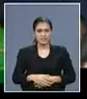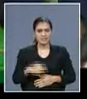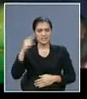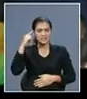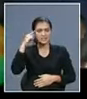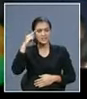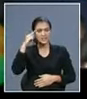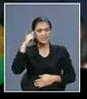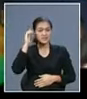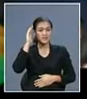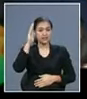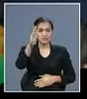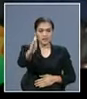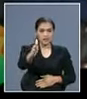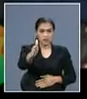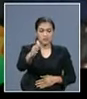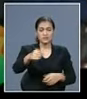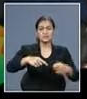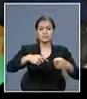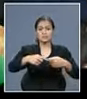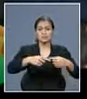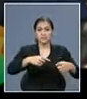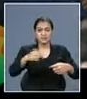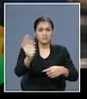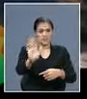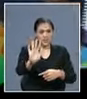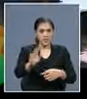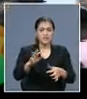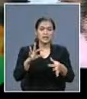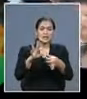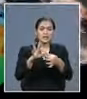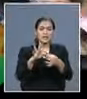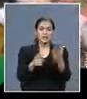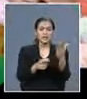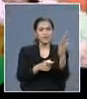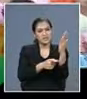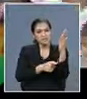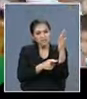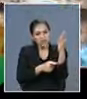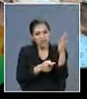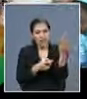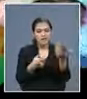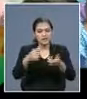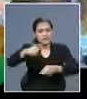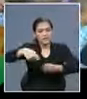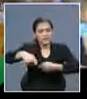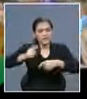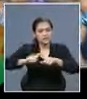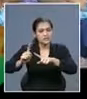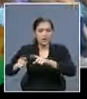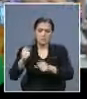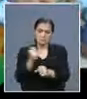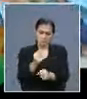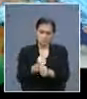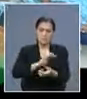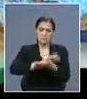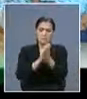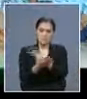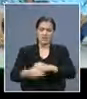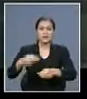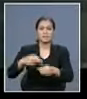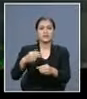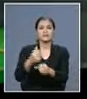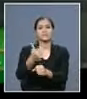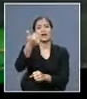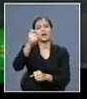แล้วในอนาคตมันไม่ใช่แค่แค่พลาสติกนะฮะต่อไปยางพาราผลผลิตการเกษตรก็สามารถมาใช้ระบบนี้เป็นน้ำมันได้หมดคือพลาสติกนี้เป็นแค่จุดเริ่มต้น